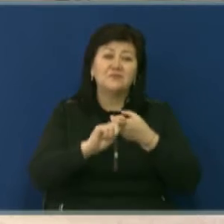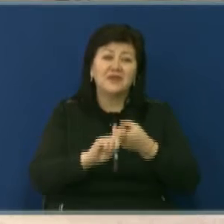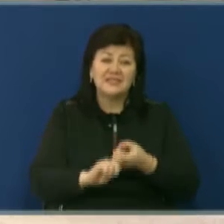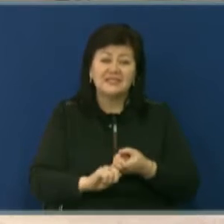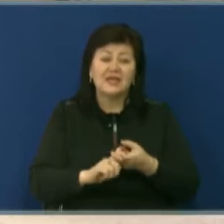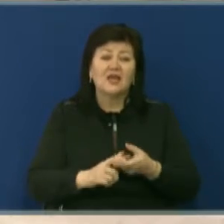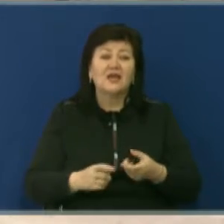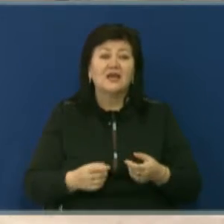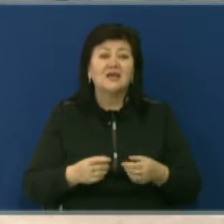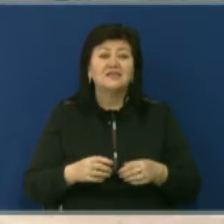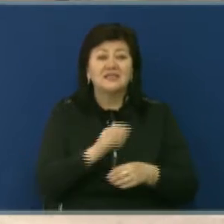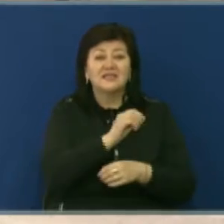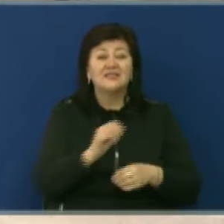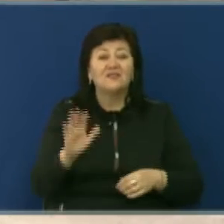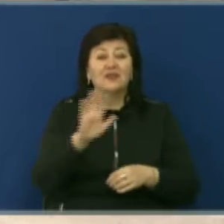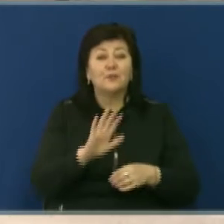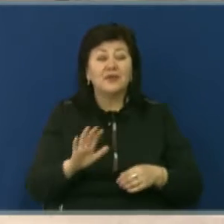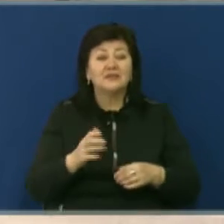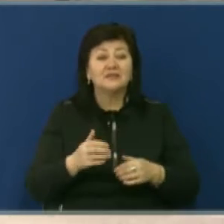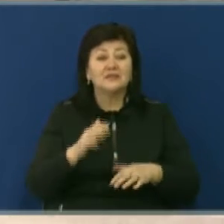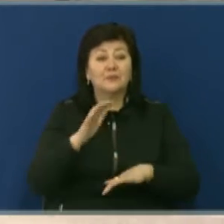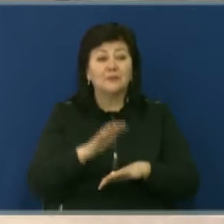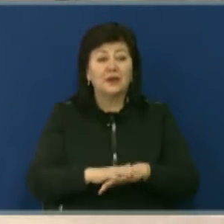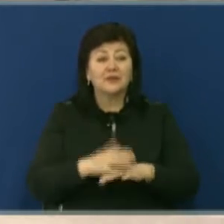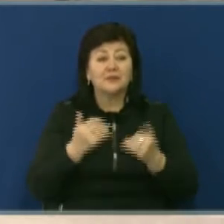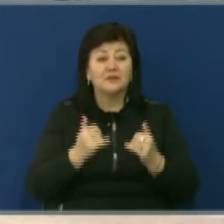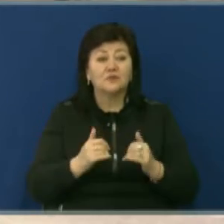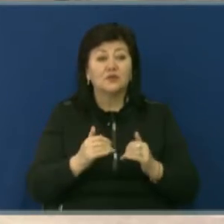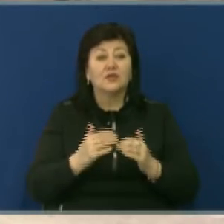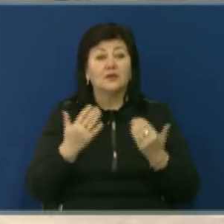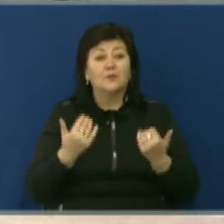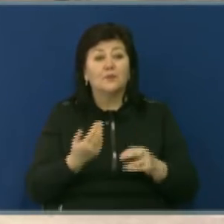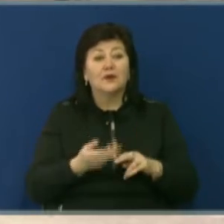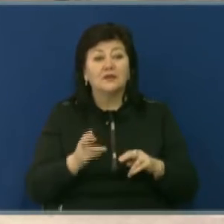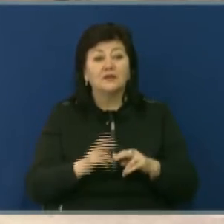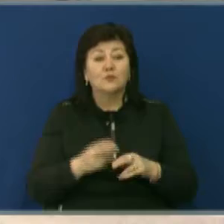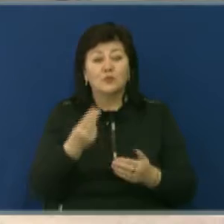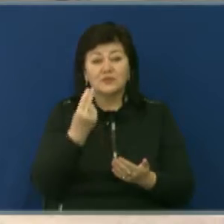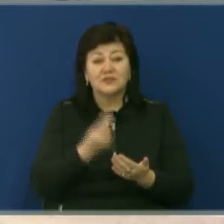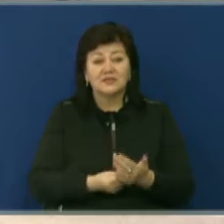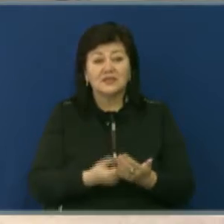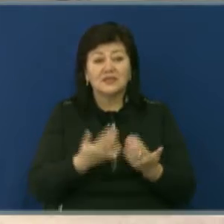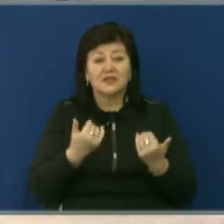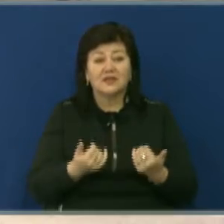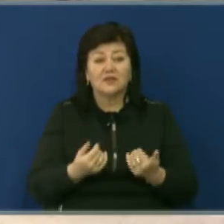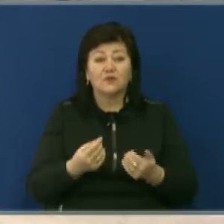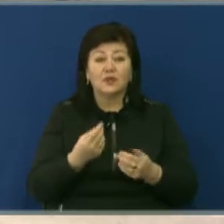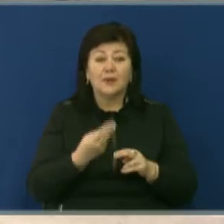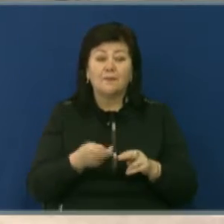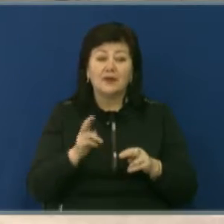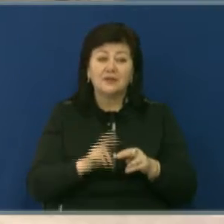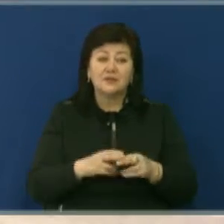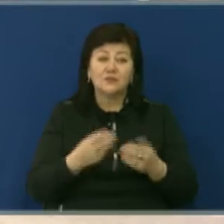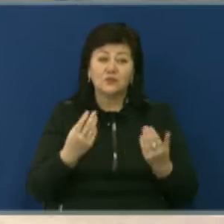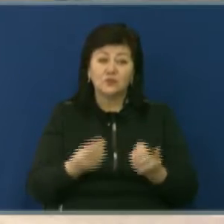қатысты ережелеріне сәйкес ашық конкурстық жүйеге сәйкес жүзеге асырылады. Сондықтан көрсетілген бағалар есептелген және оны осы салада тәжірибесі